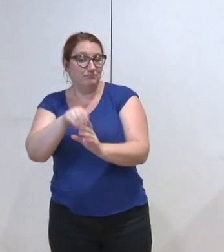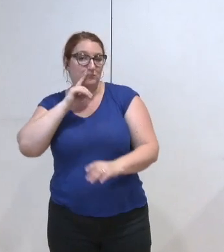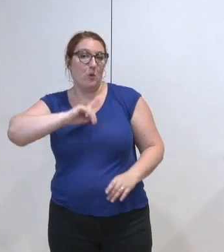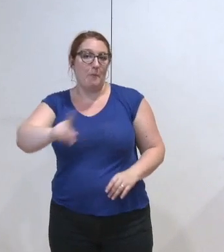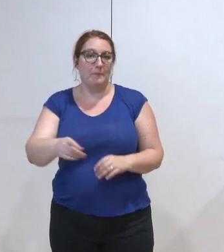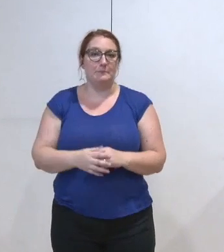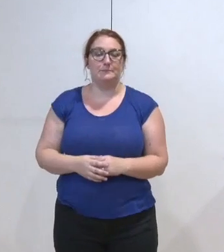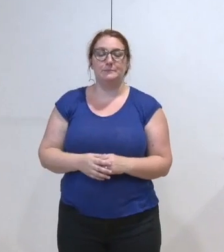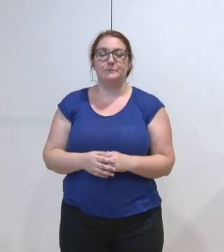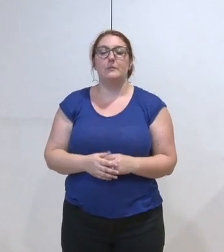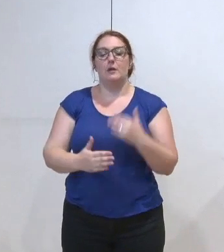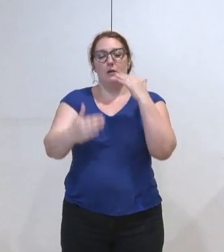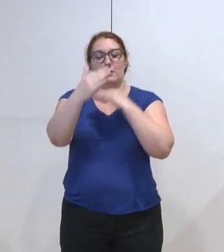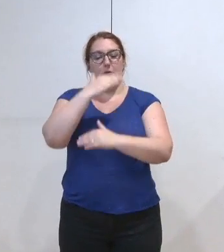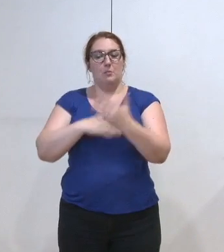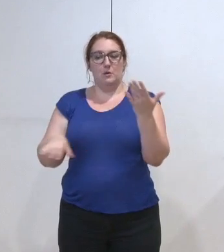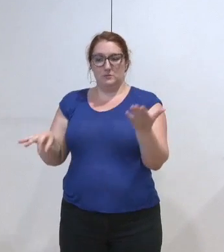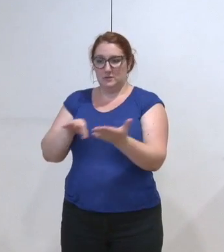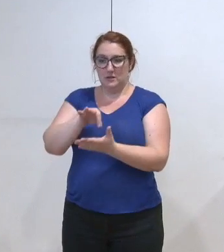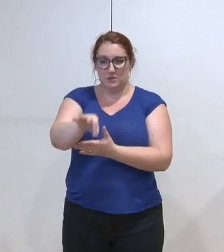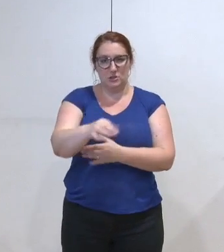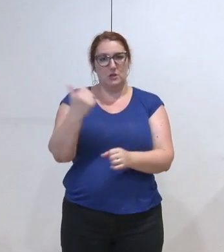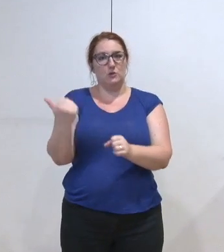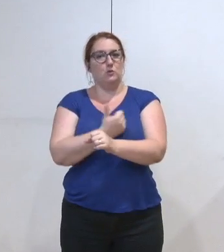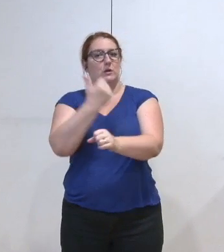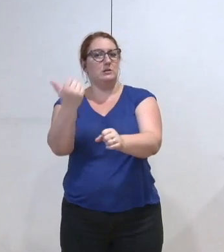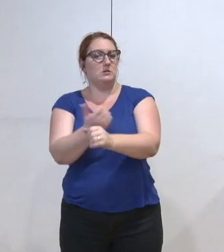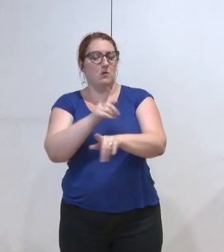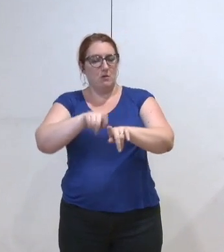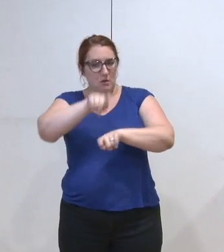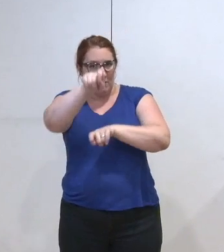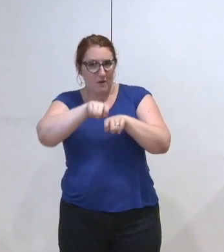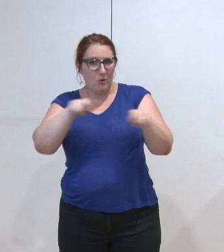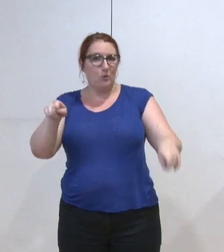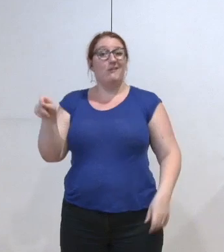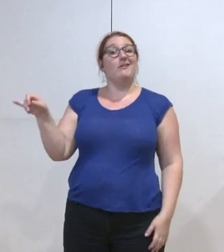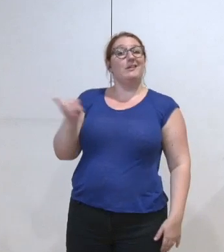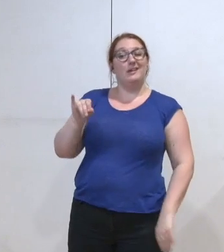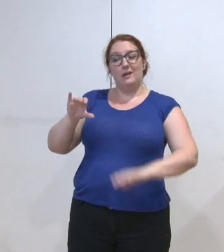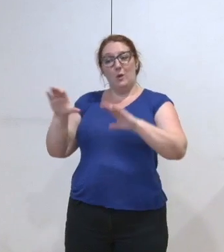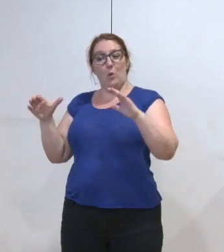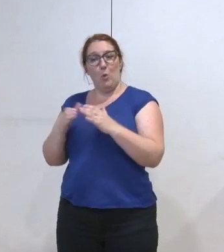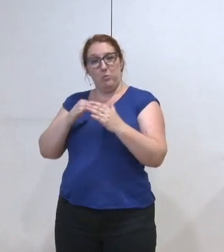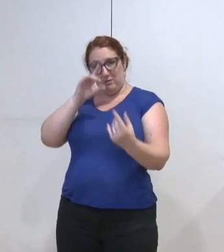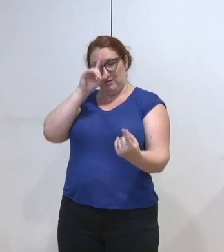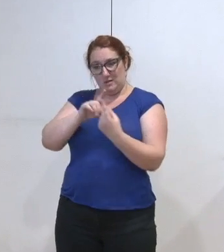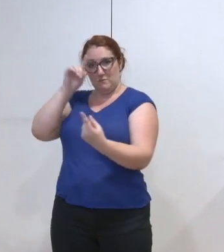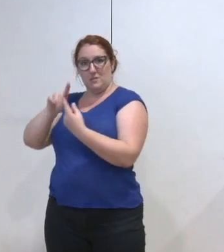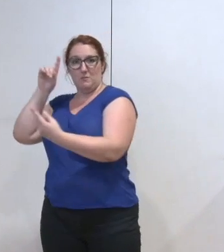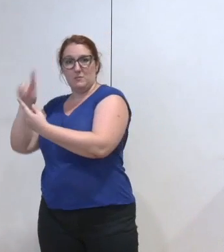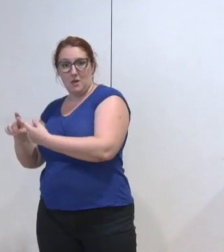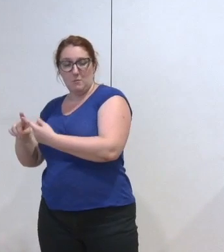stratégique sera évolué tous les ans évalué tous les ans par des groupes thématiques avec les acteurs de l'action sociale et